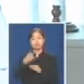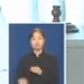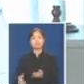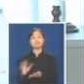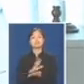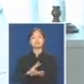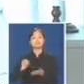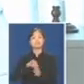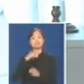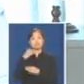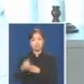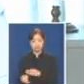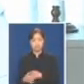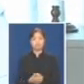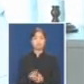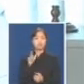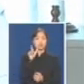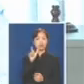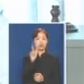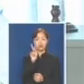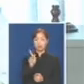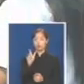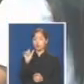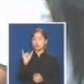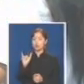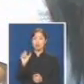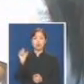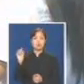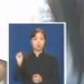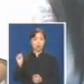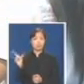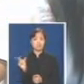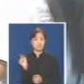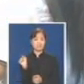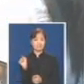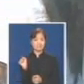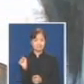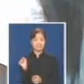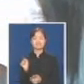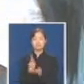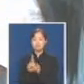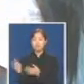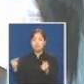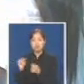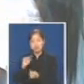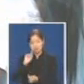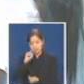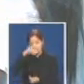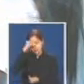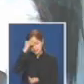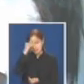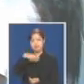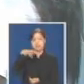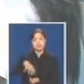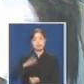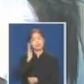กู้ยืมเนี่ยกยศ.ก็จะให้กู้ยืมได้ทั้งเรื่องของค่าเล่าเรียนแล้วก็ค่ากินอยู่เอาง่ายๆนะครับเสร็จแล้วก็